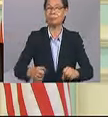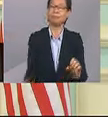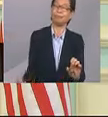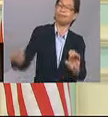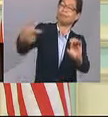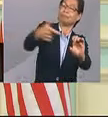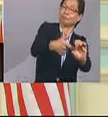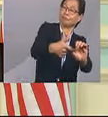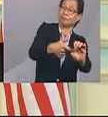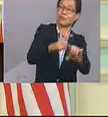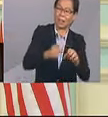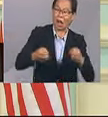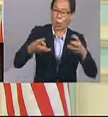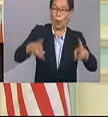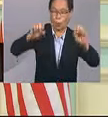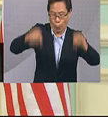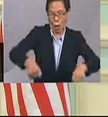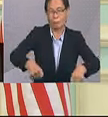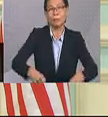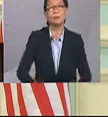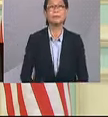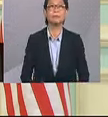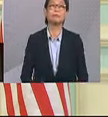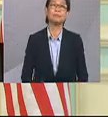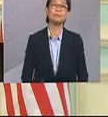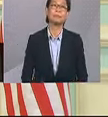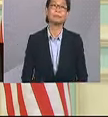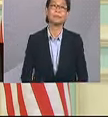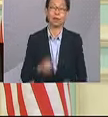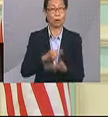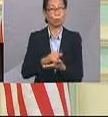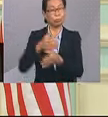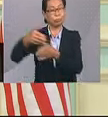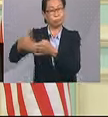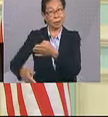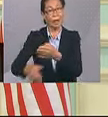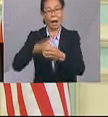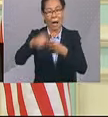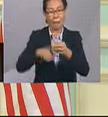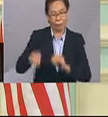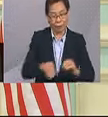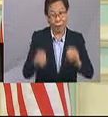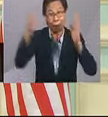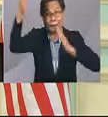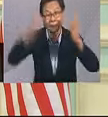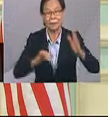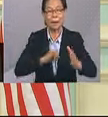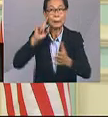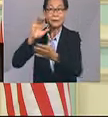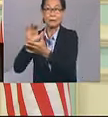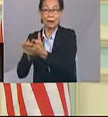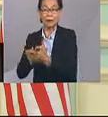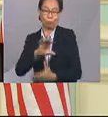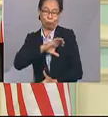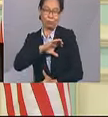minyak di lebuh raya. Jadi itu saja mengenai Gerak Malaysia. InsyaAllah saya percaya pihak polis akan sekali